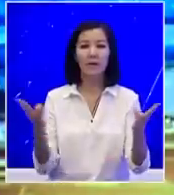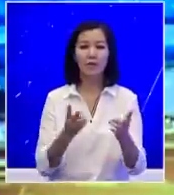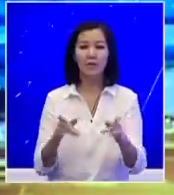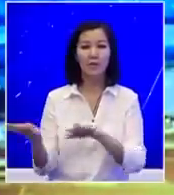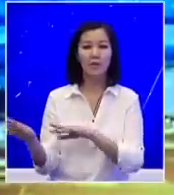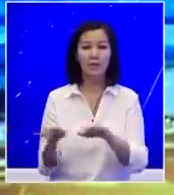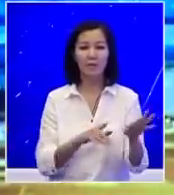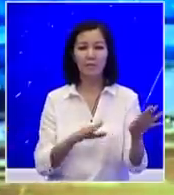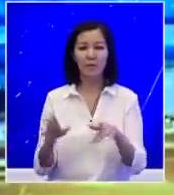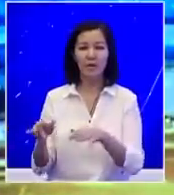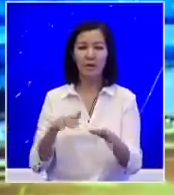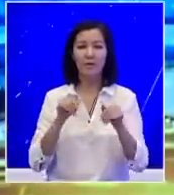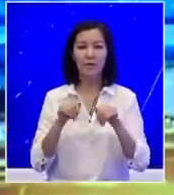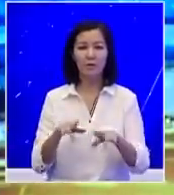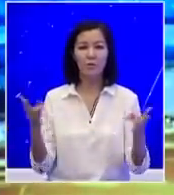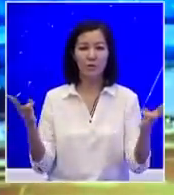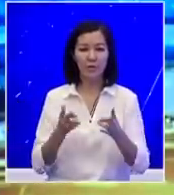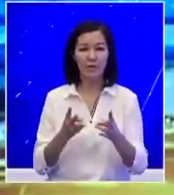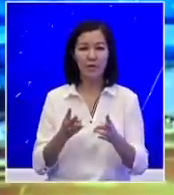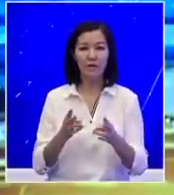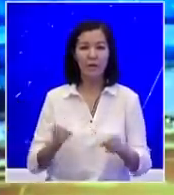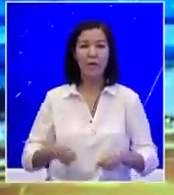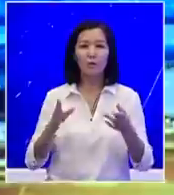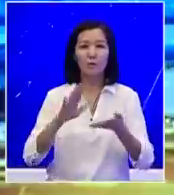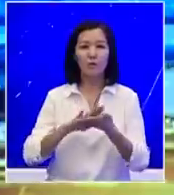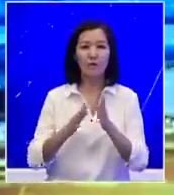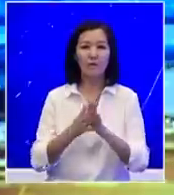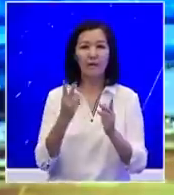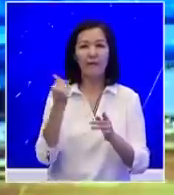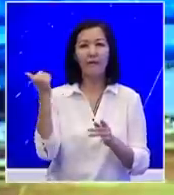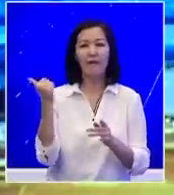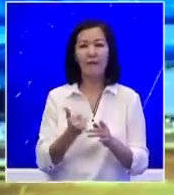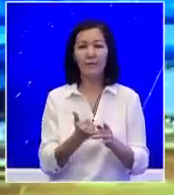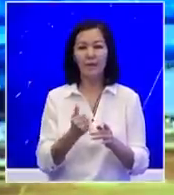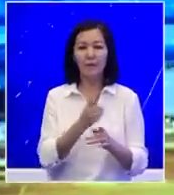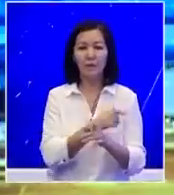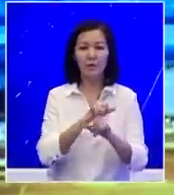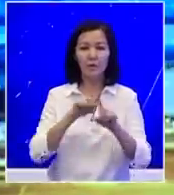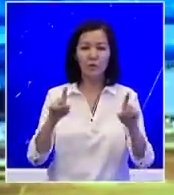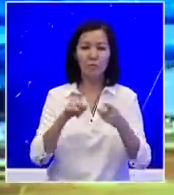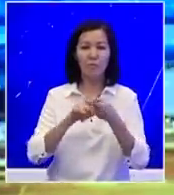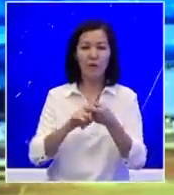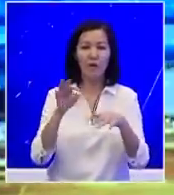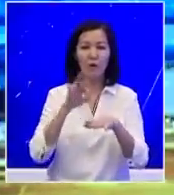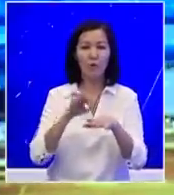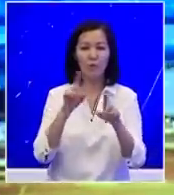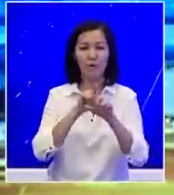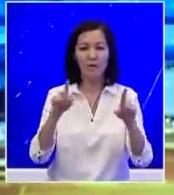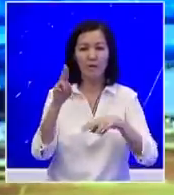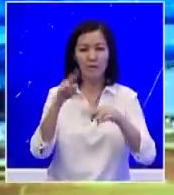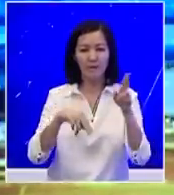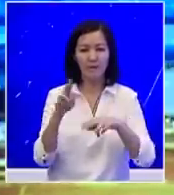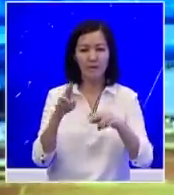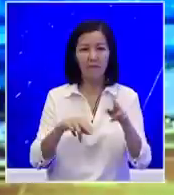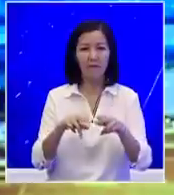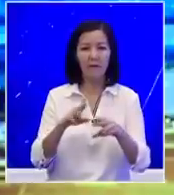Қажеттілік шапшаң қимылдауға мәжбүрледі. Төтенше жағдайға қарамастан екі апта ішінде модульді жұқпалы аурулар ауруханасы салынды.